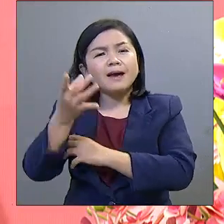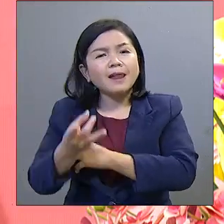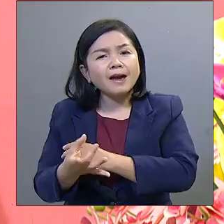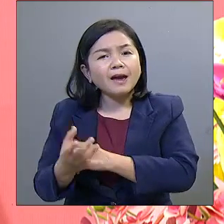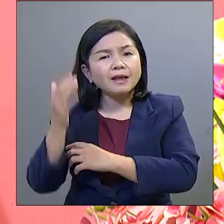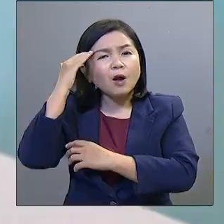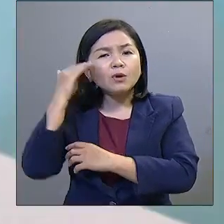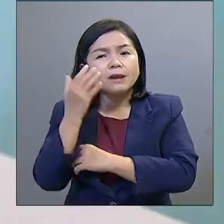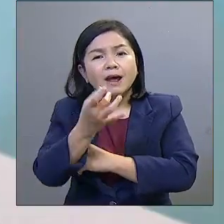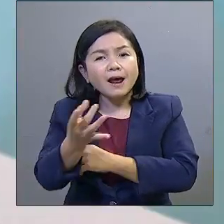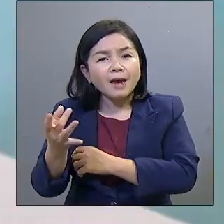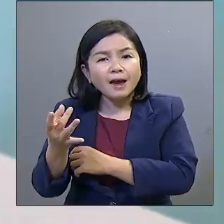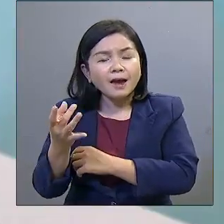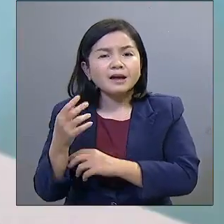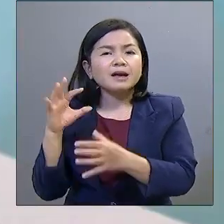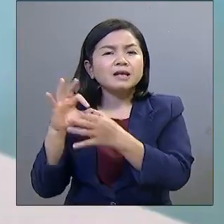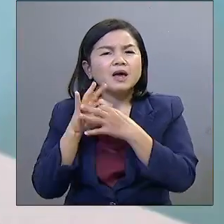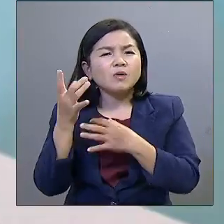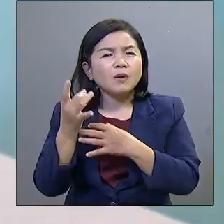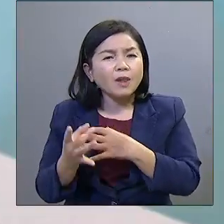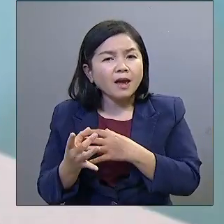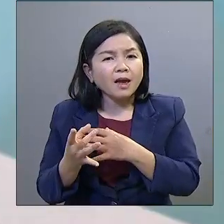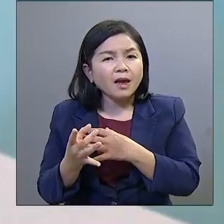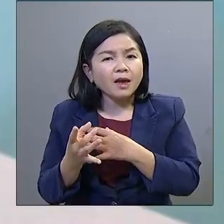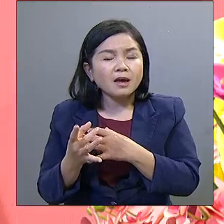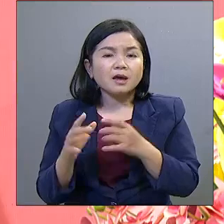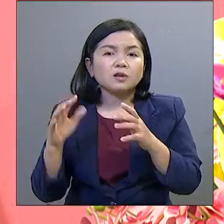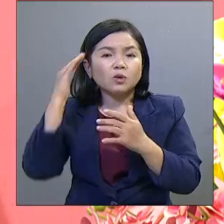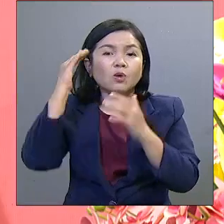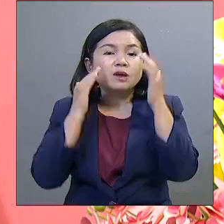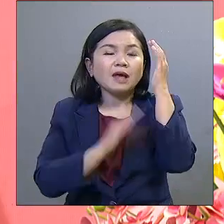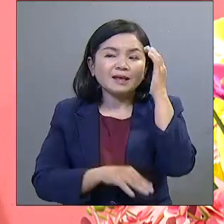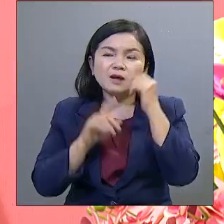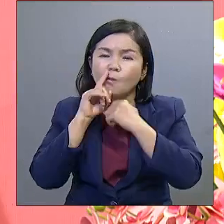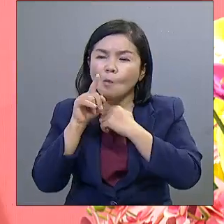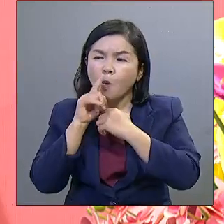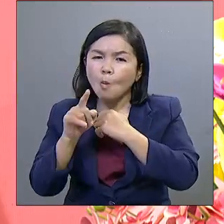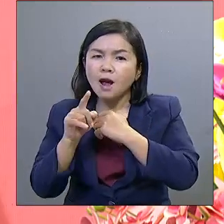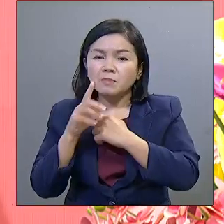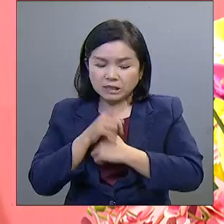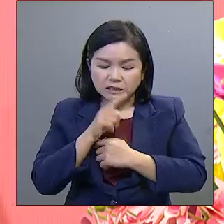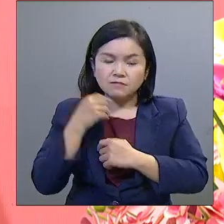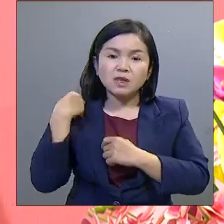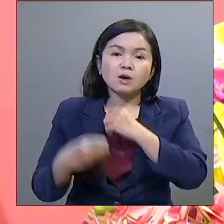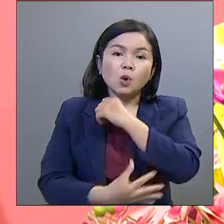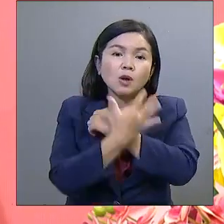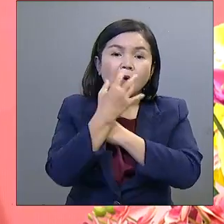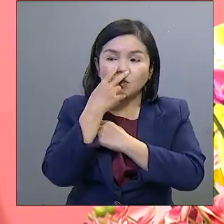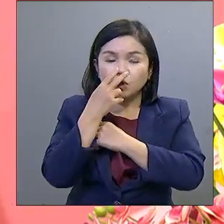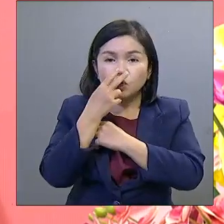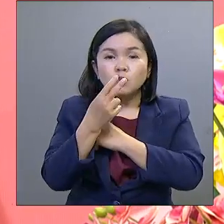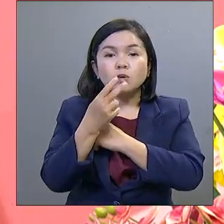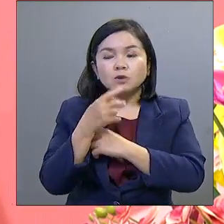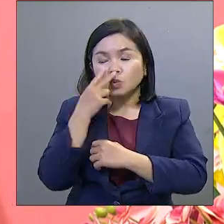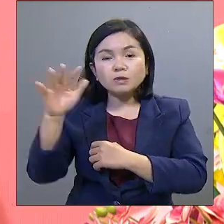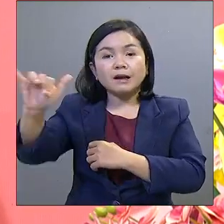ฟอรี่ใช่ไหม ใช่ใช่ใช่ เกี่ยวเรื่องกับการบูลลี่ที่เกาหลีใต้เนี่ยแล้วเป็นเรื่องจริงนะคุณผู้ชมนะถ้ามีโอกาสไปหาดูกันแต่ผมก็ยังไม่